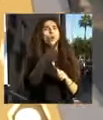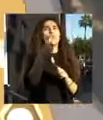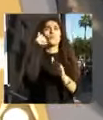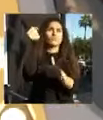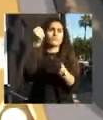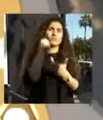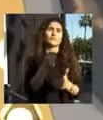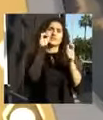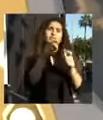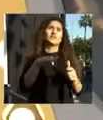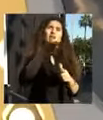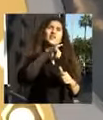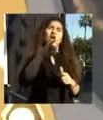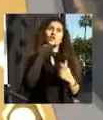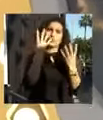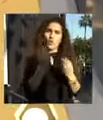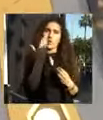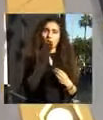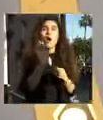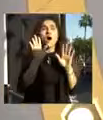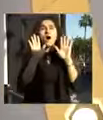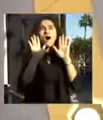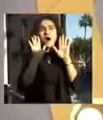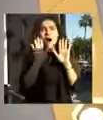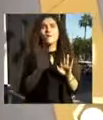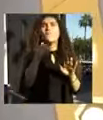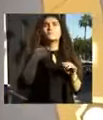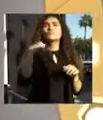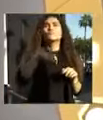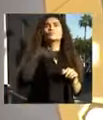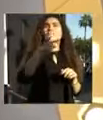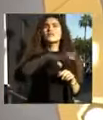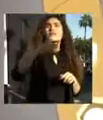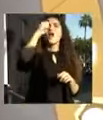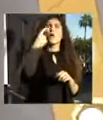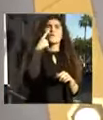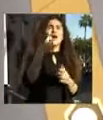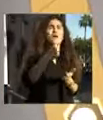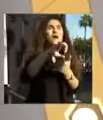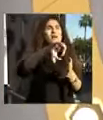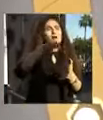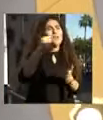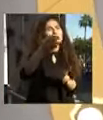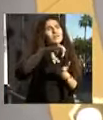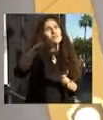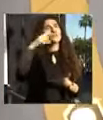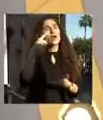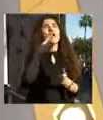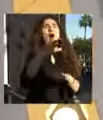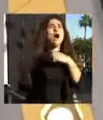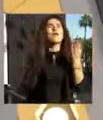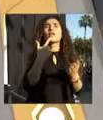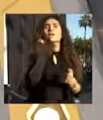Yerli nüfusumuz yaklaşık olarak. Ama biz bu gelen kaynakları hiçbir ayrım yapmadan